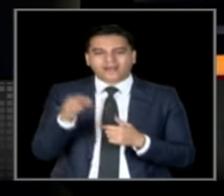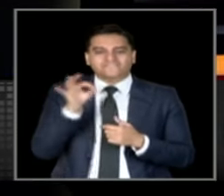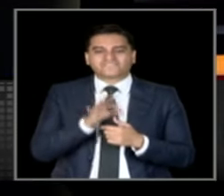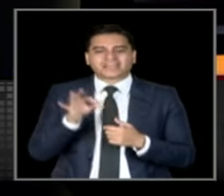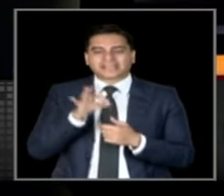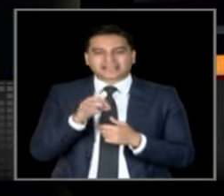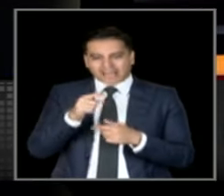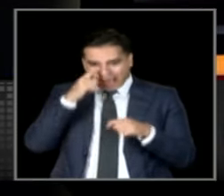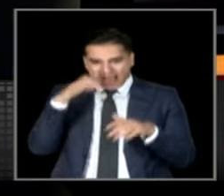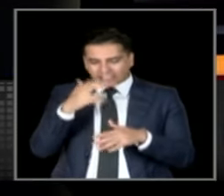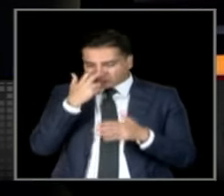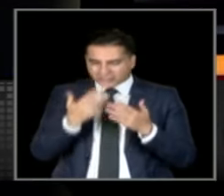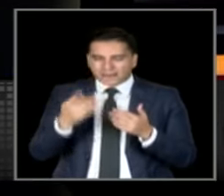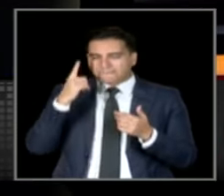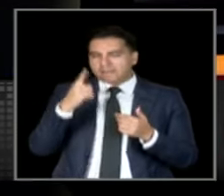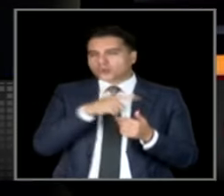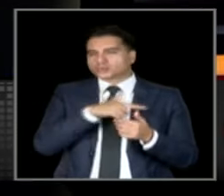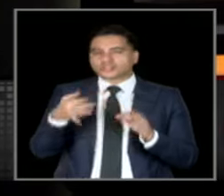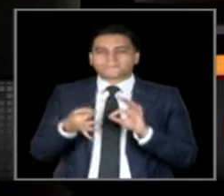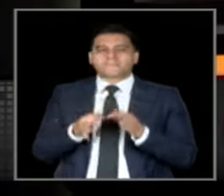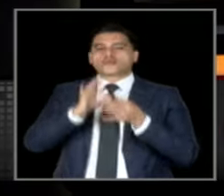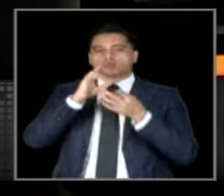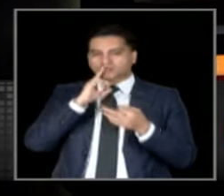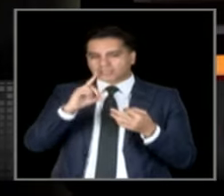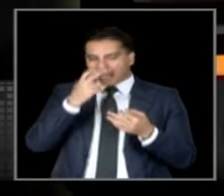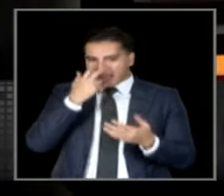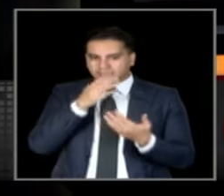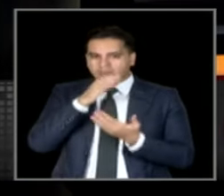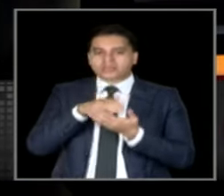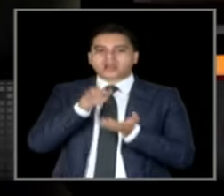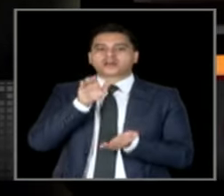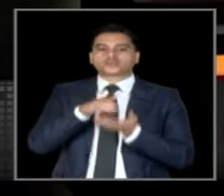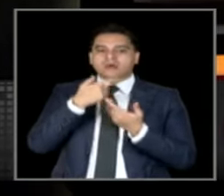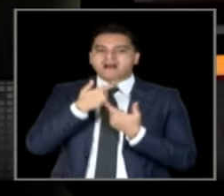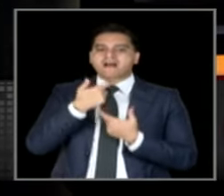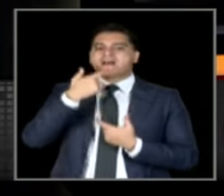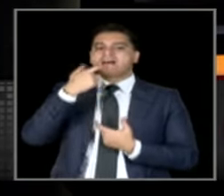كان بيعيش من حوالي 160 مليون سنة،